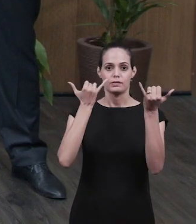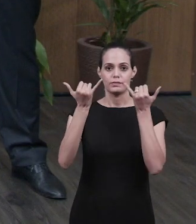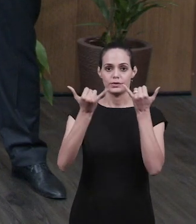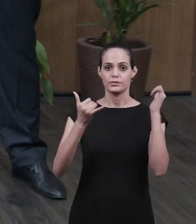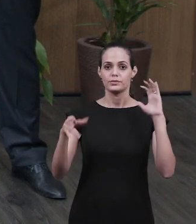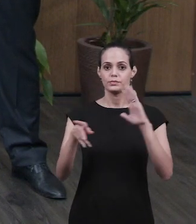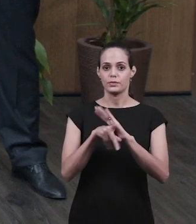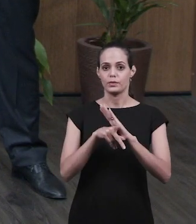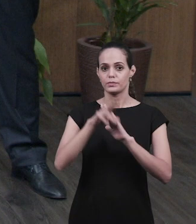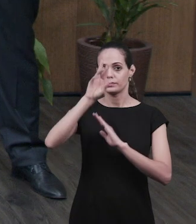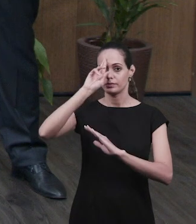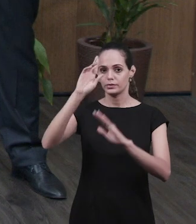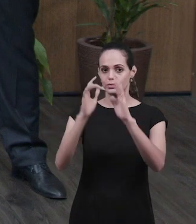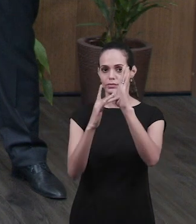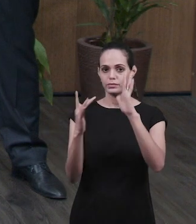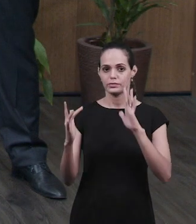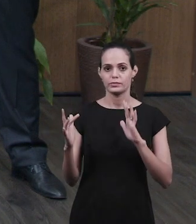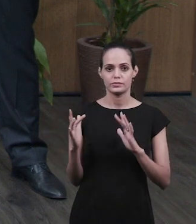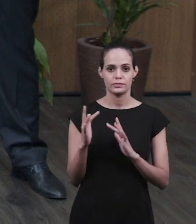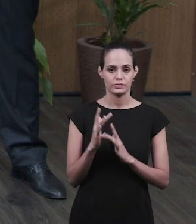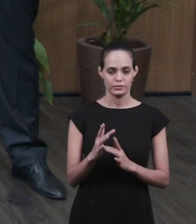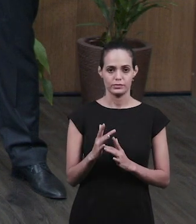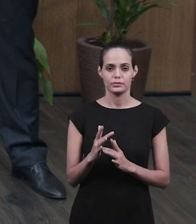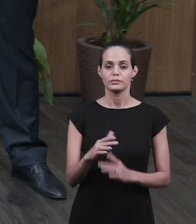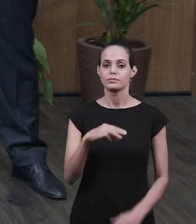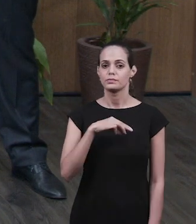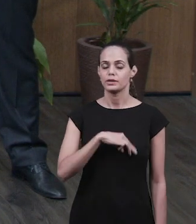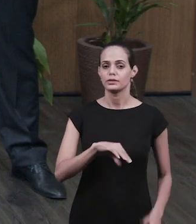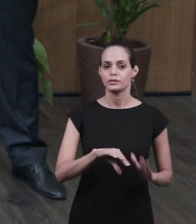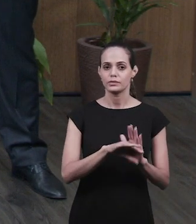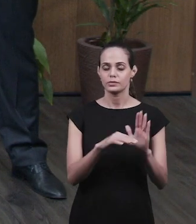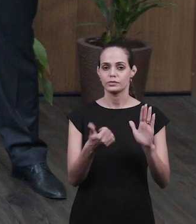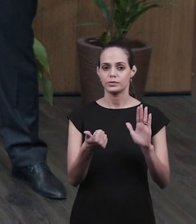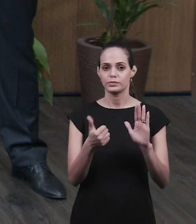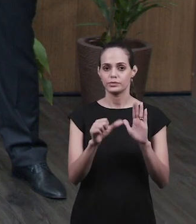Seigneur Jésus en Matthieu 18,